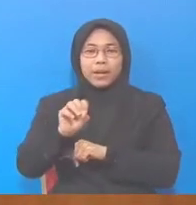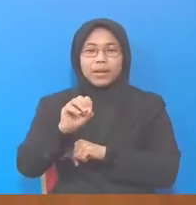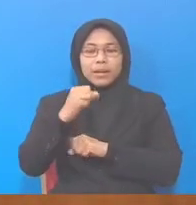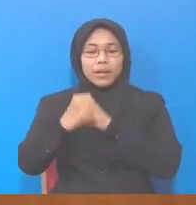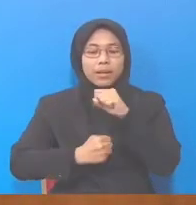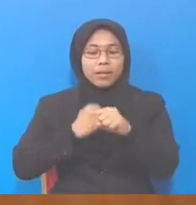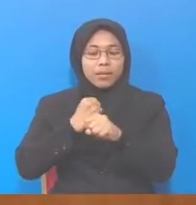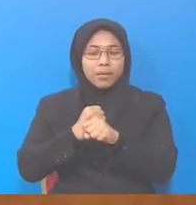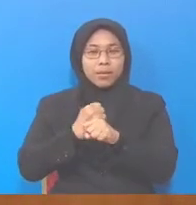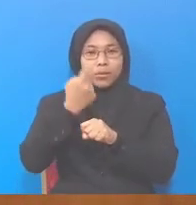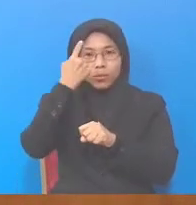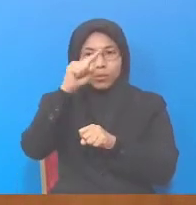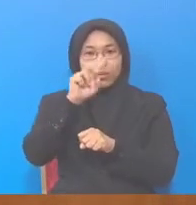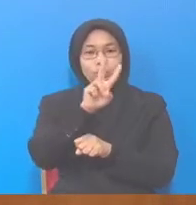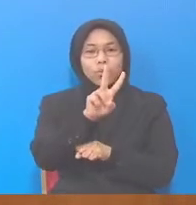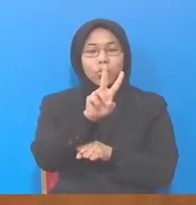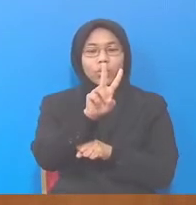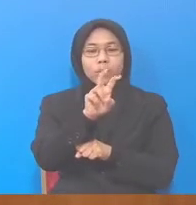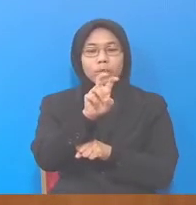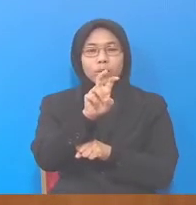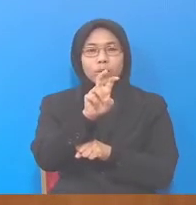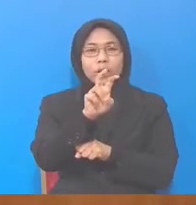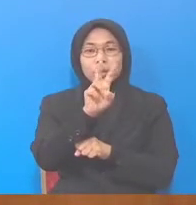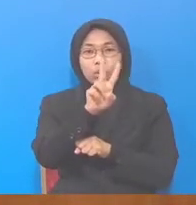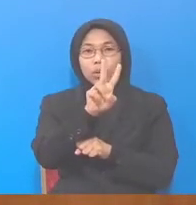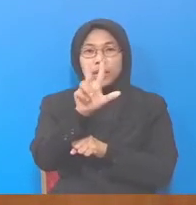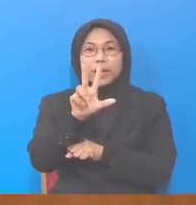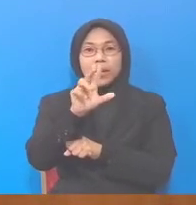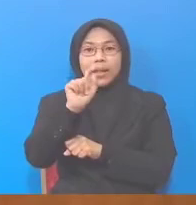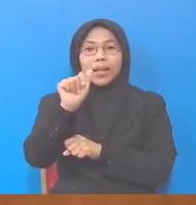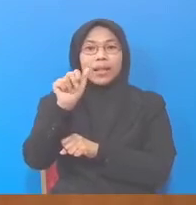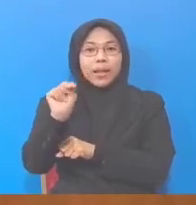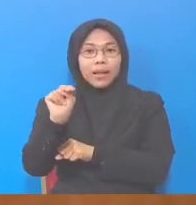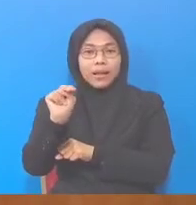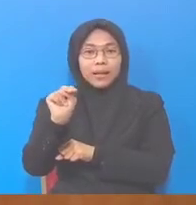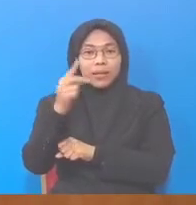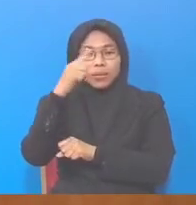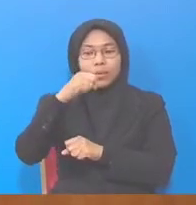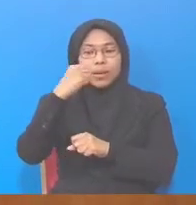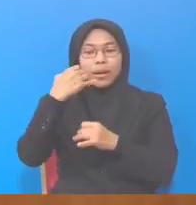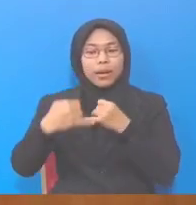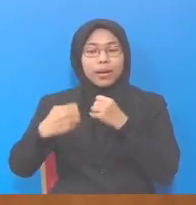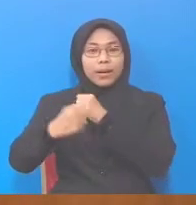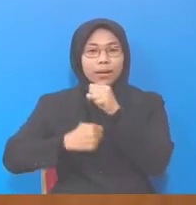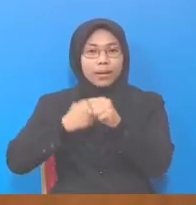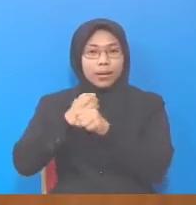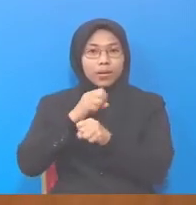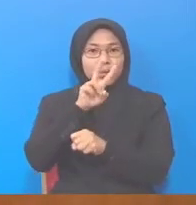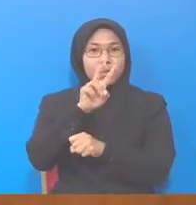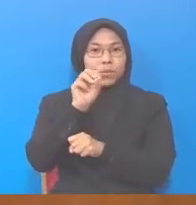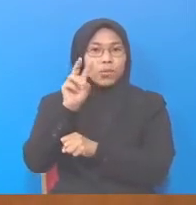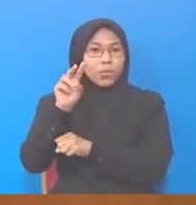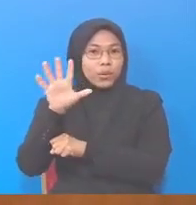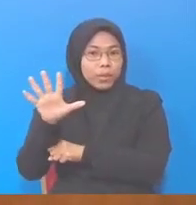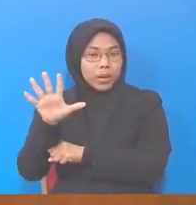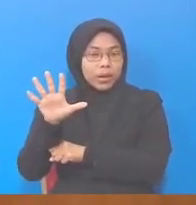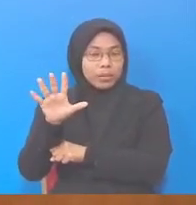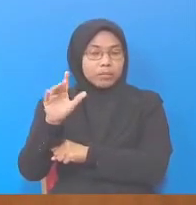setahun kepada 23 ributan matrix pada air tahun 2025